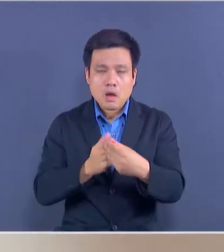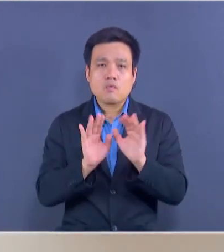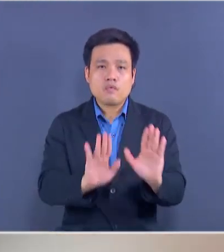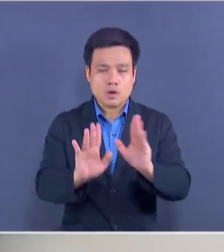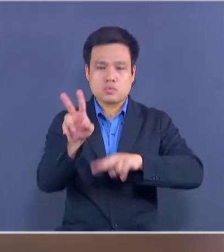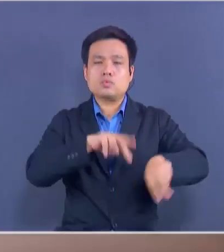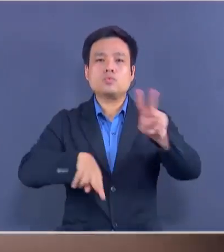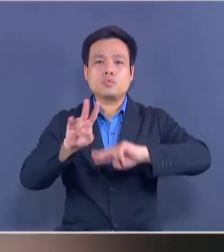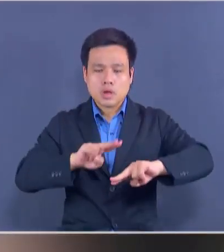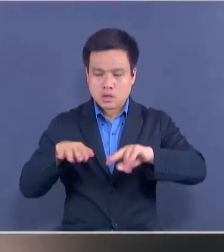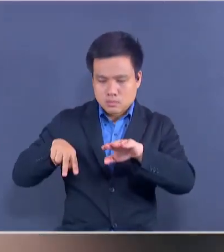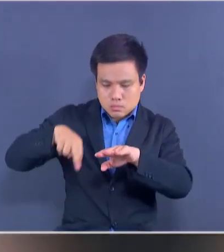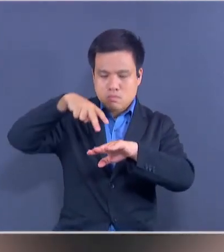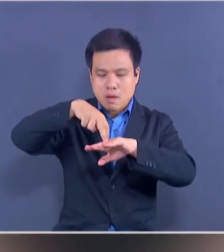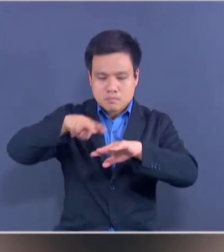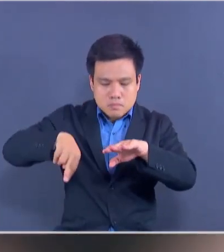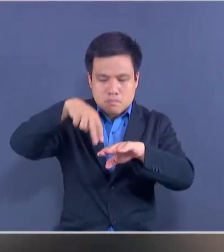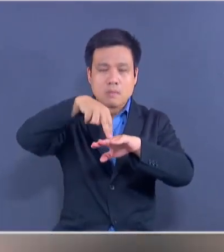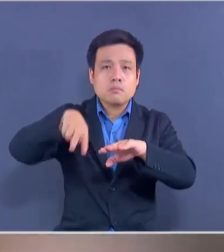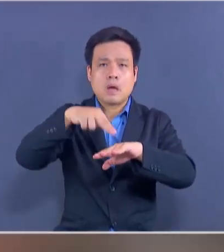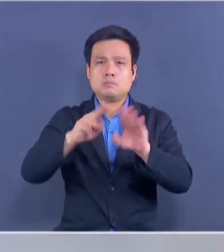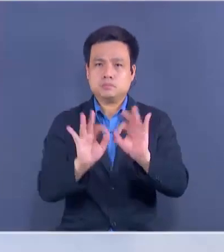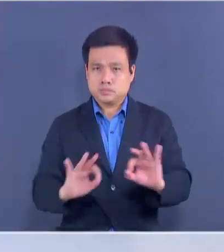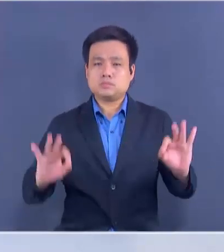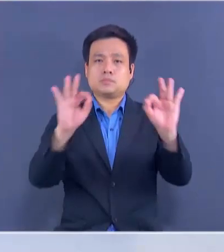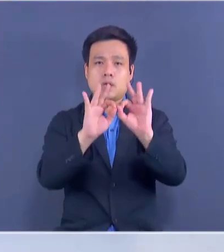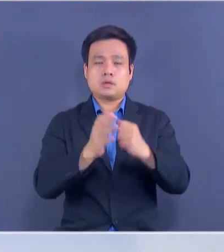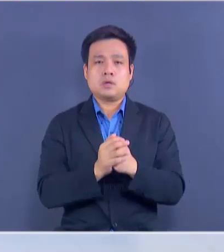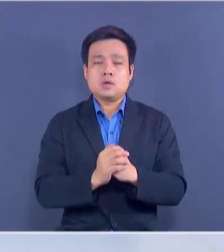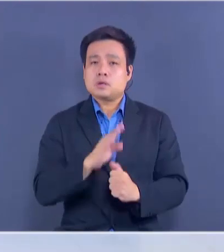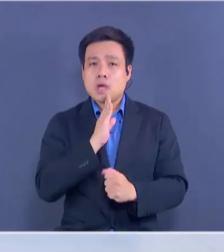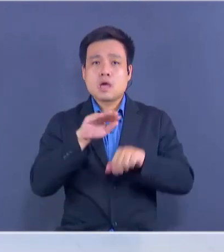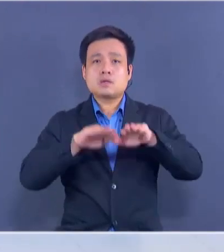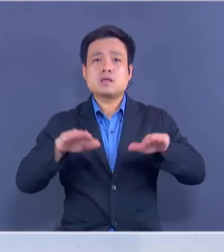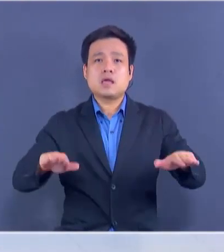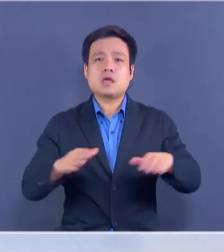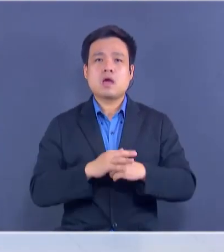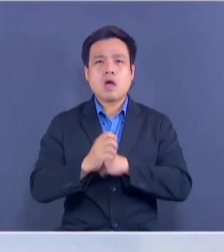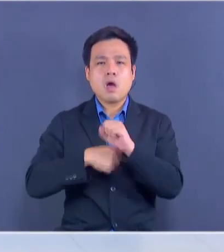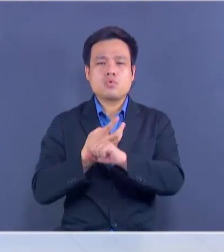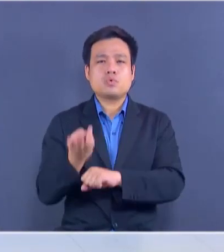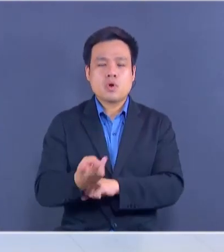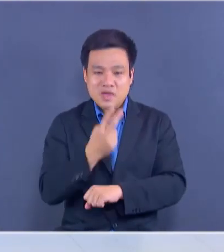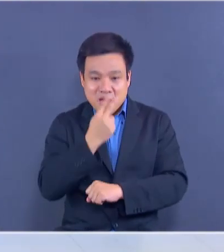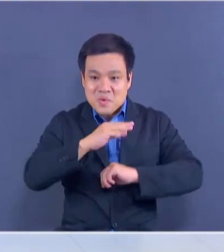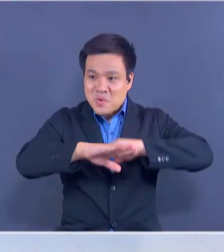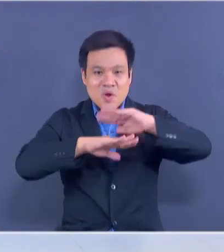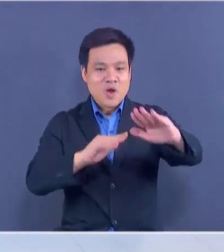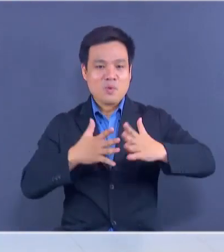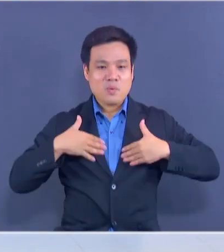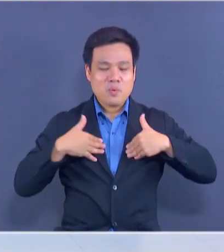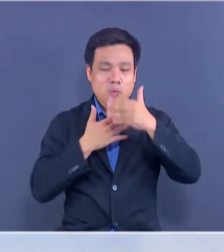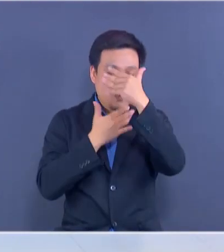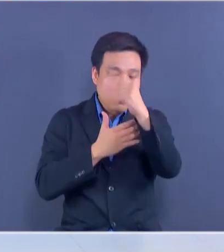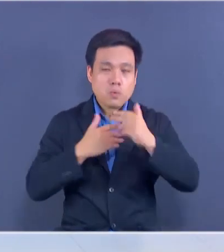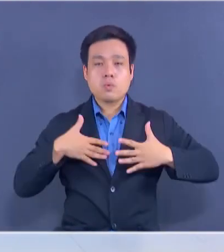ไดเลื่อนเนี่ยสำคัญค่ะ และที่สำคัญเลยเด็กๆตัวเล็กๆเนี่ยบางทีเขาเจอบันไดเลื่อนอารมณ์หนึ่งเขาสนุกน ะ ไปขึ้นบันไดเลื่อนเนี่ยคุณ